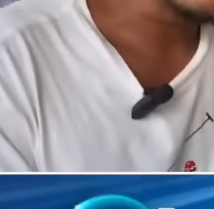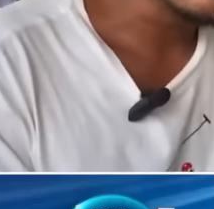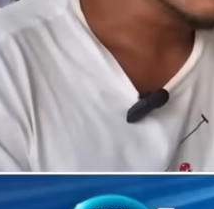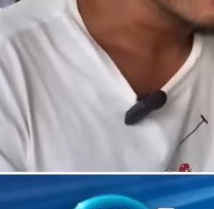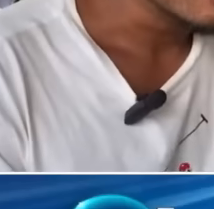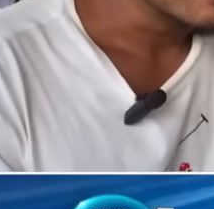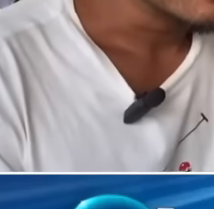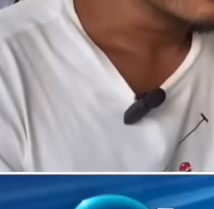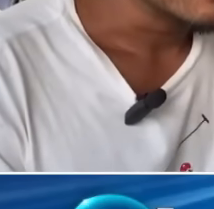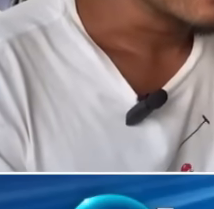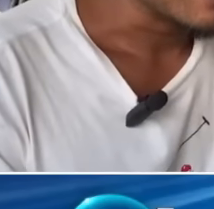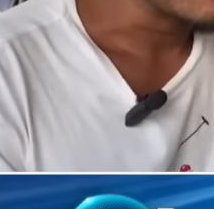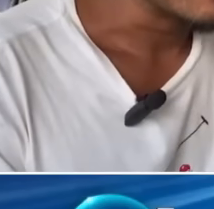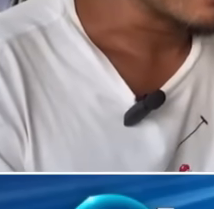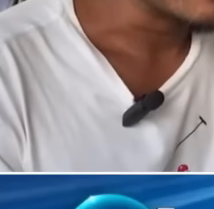งมา